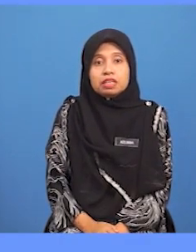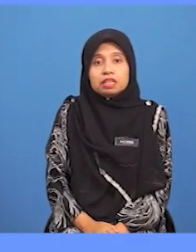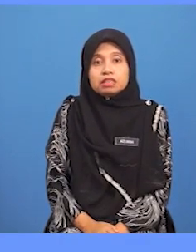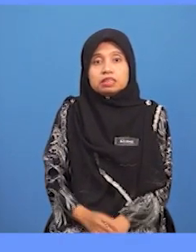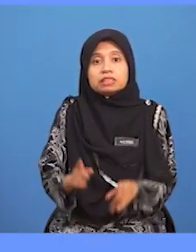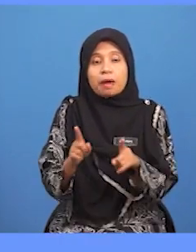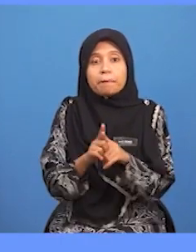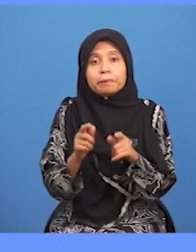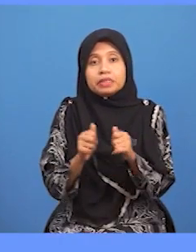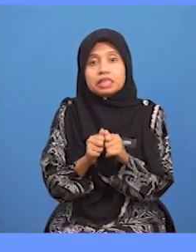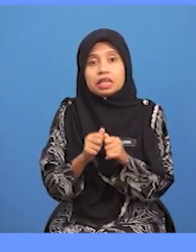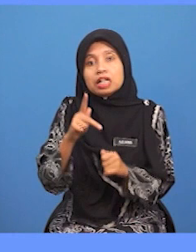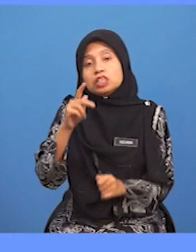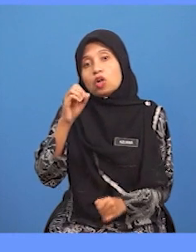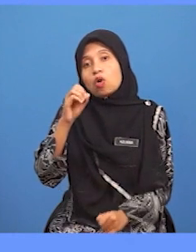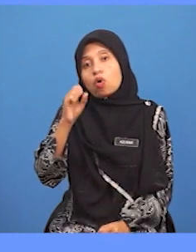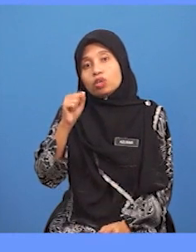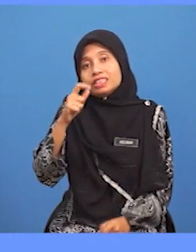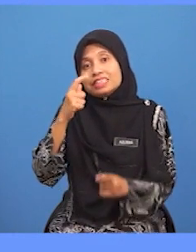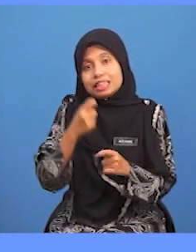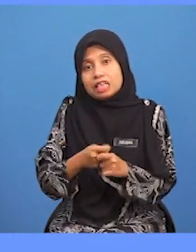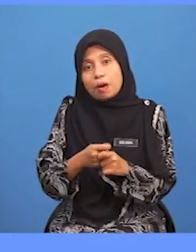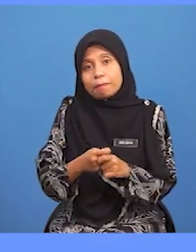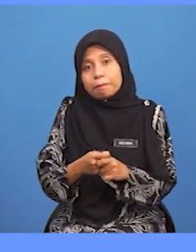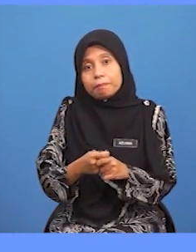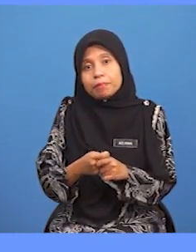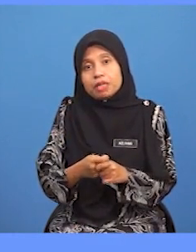RM50,000. Unit keluaran sama dengan kos tetap